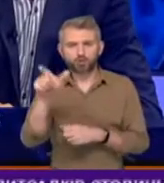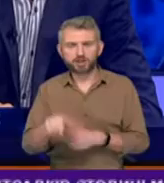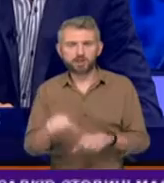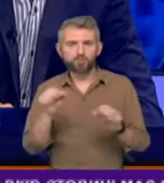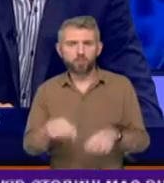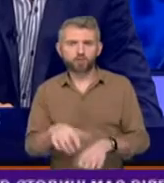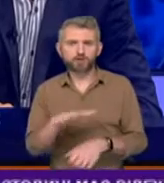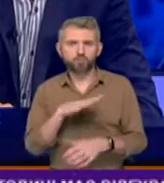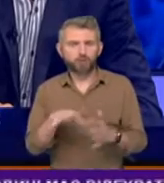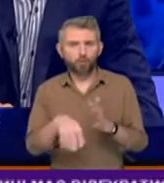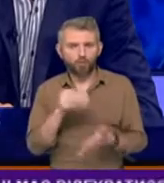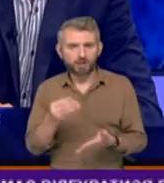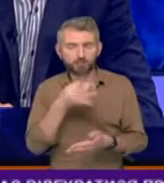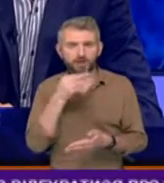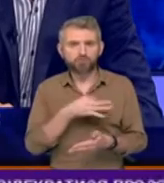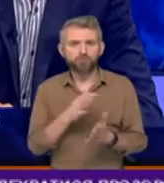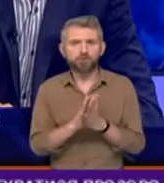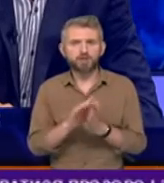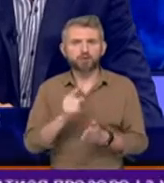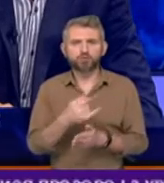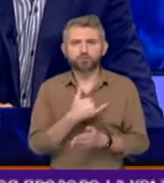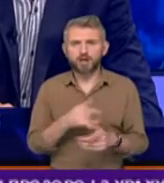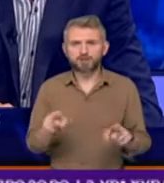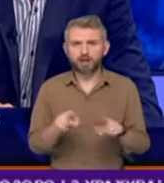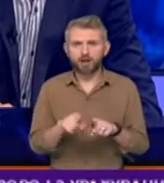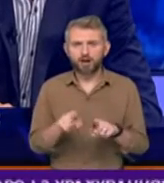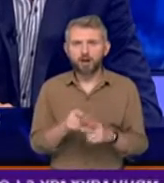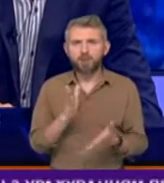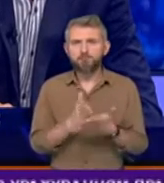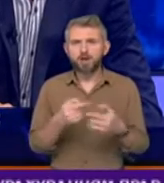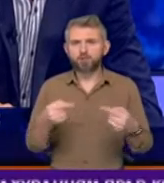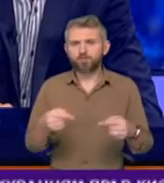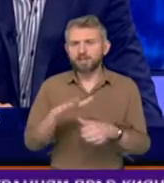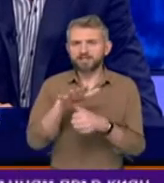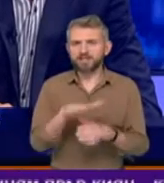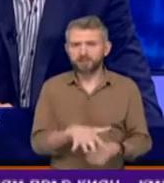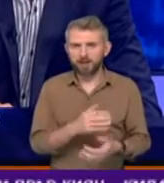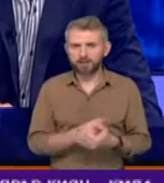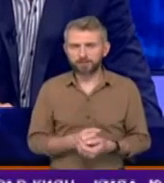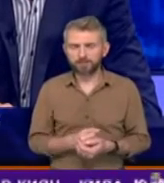бути обраним. То скажіть, будь ласка, а чому в нас така майнова дискримінація?